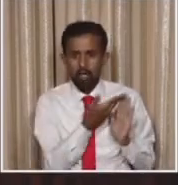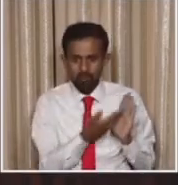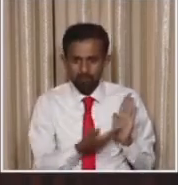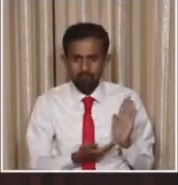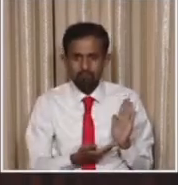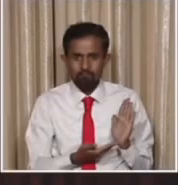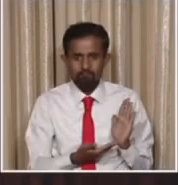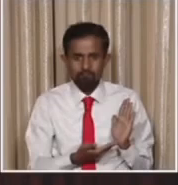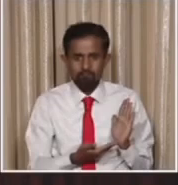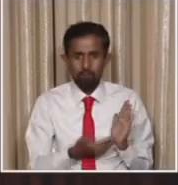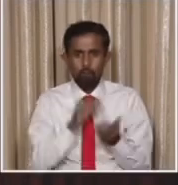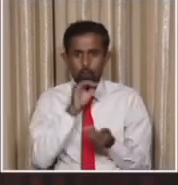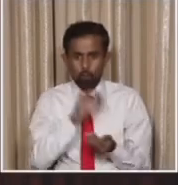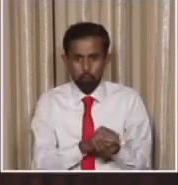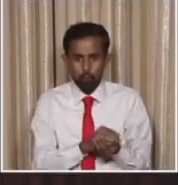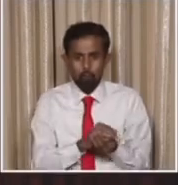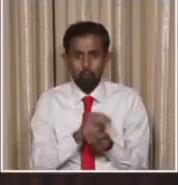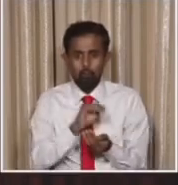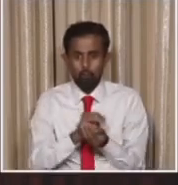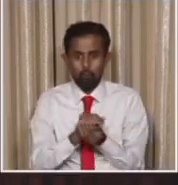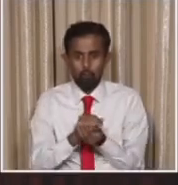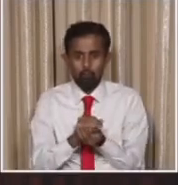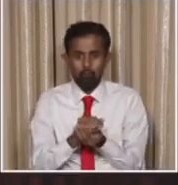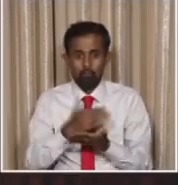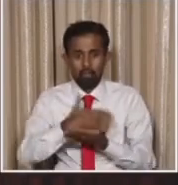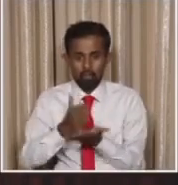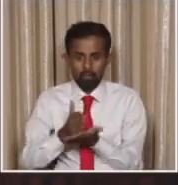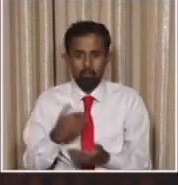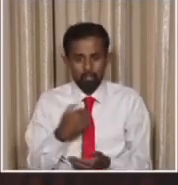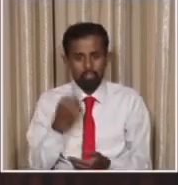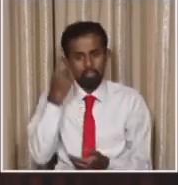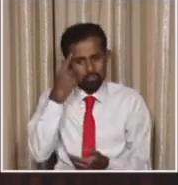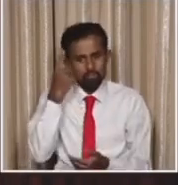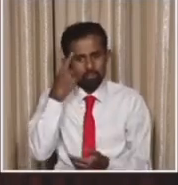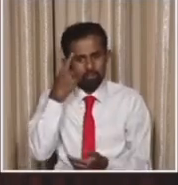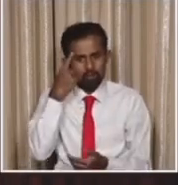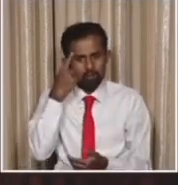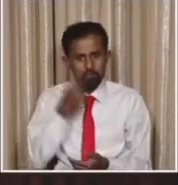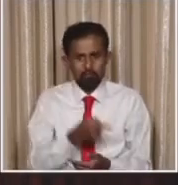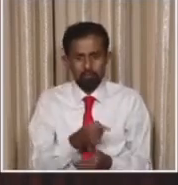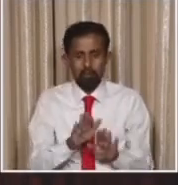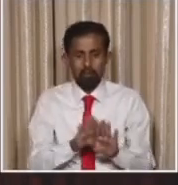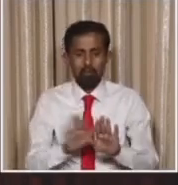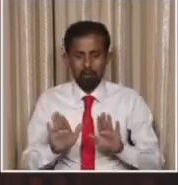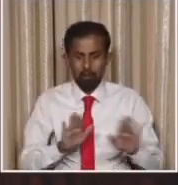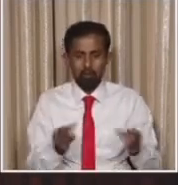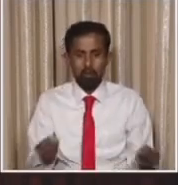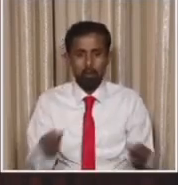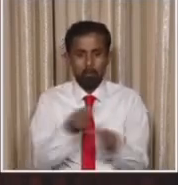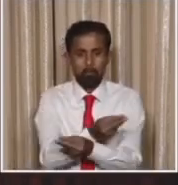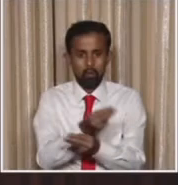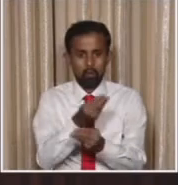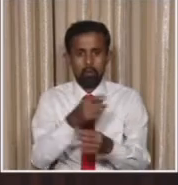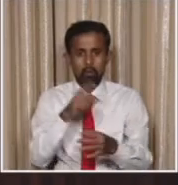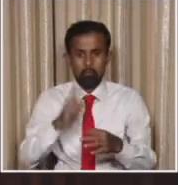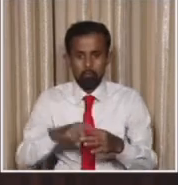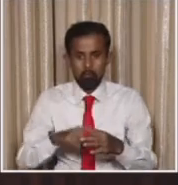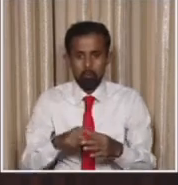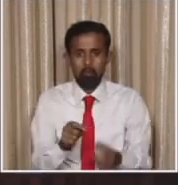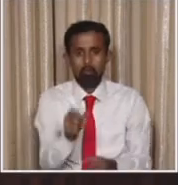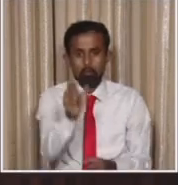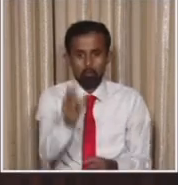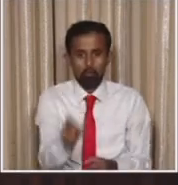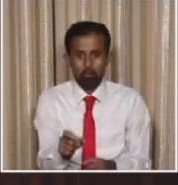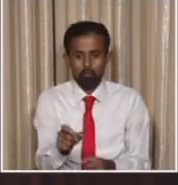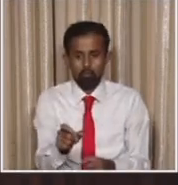මේ සංරක්ෂණ සහ රක්ෂිත වනාන්තර කියලා වර්ග මම දන්නවා. එතකොට මේකේ තියෙන මේ කලමනාකරණ ගිවිසුම පිළිබඳ ප්‍රශ්නයට ඔබතුමියලා